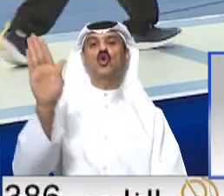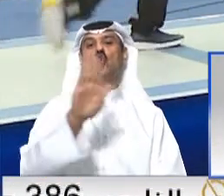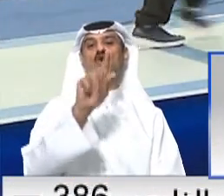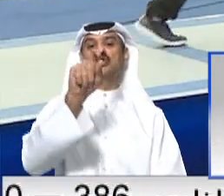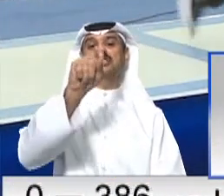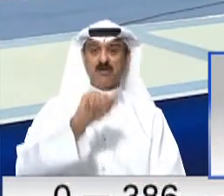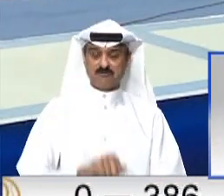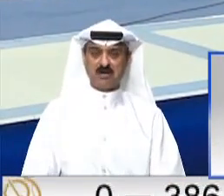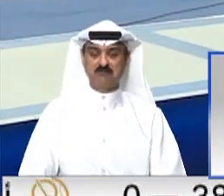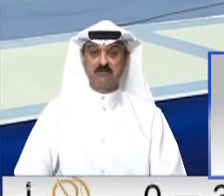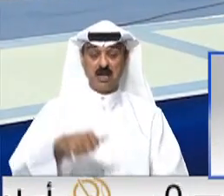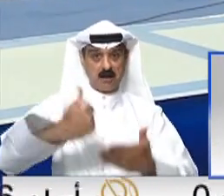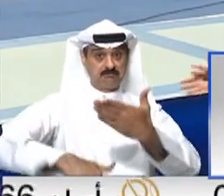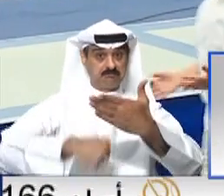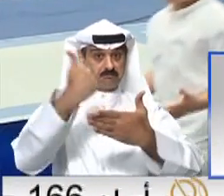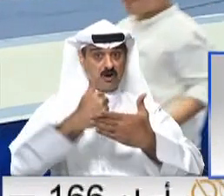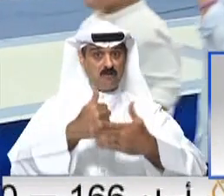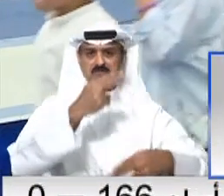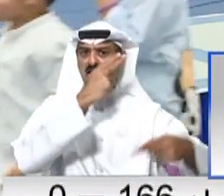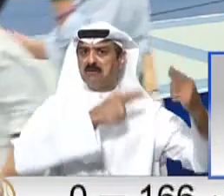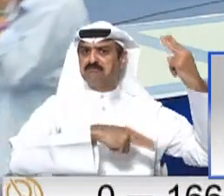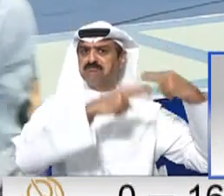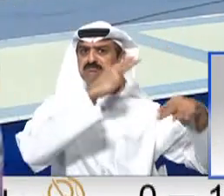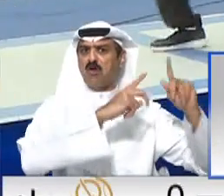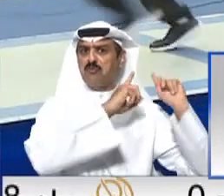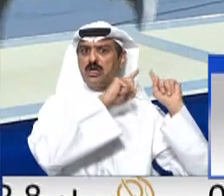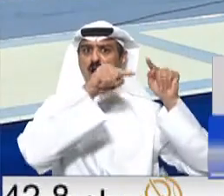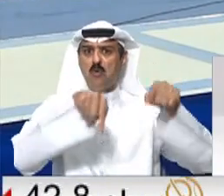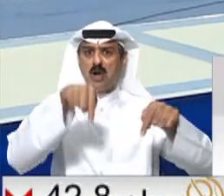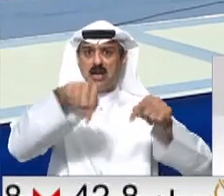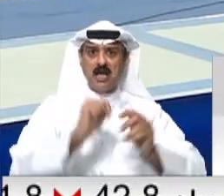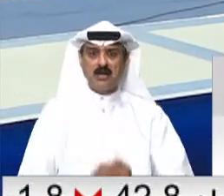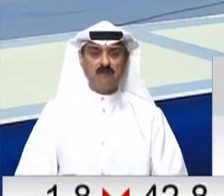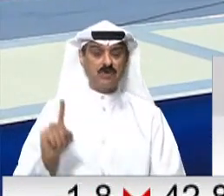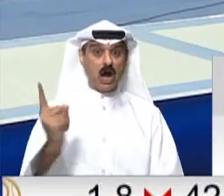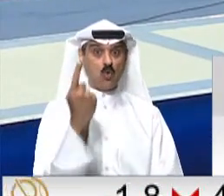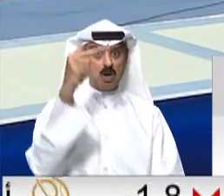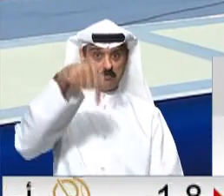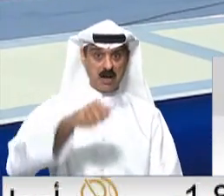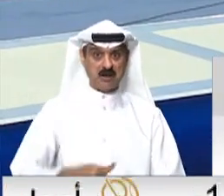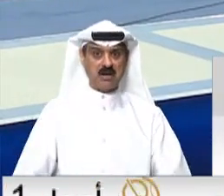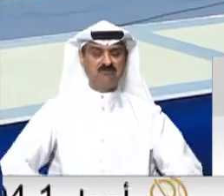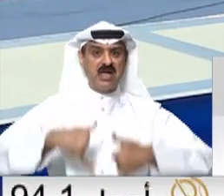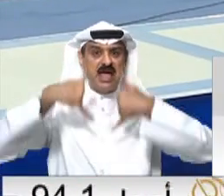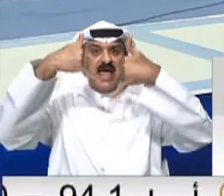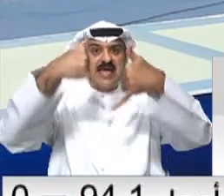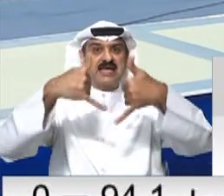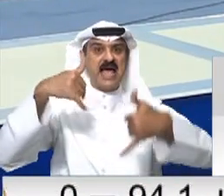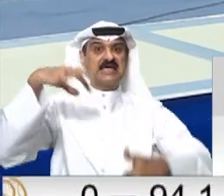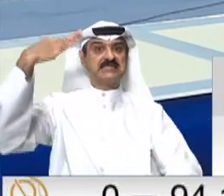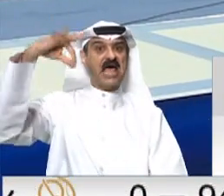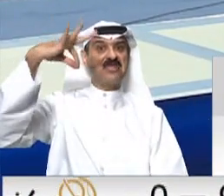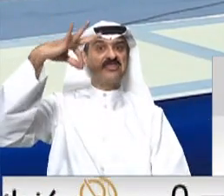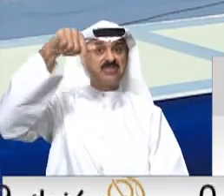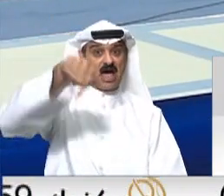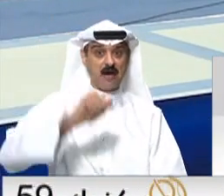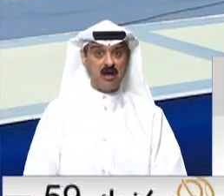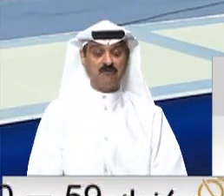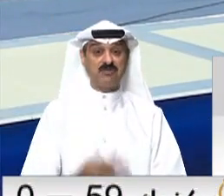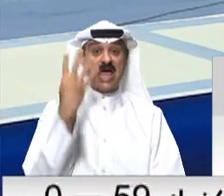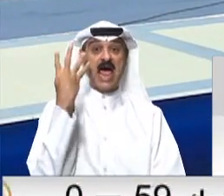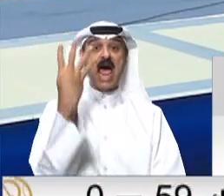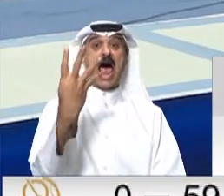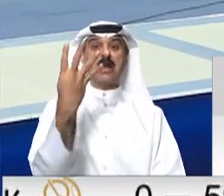الإنجاز التاريخي، ليش أقول إنجاز تاريخي؟ لأنه فعلا ما حد بالستلايت بالكويت وللحين أنه حصل على ذهبية، اليوم أضاف